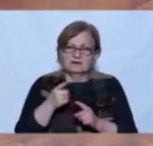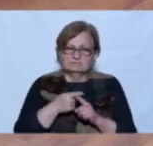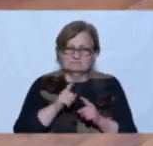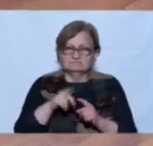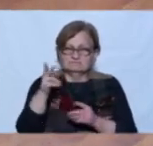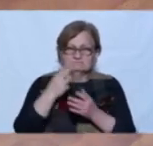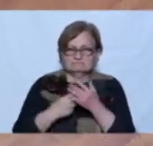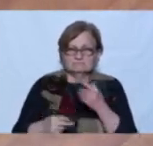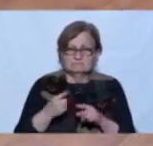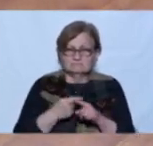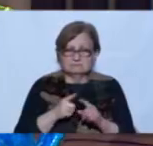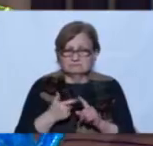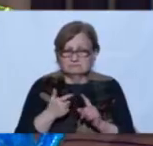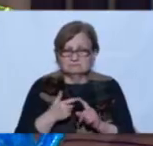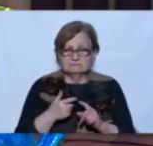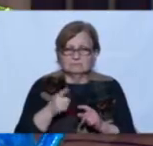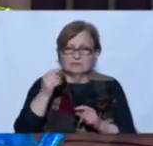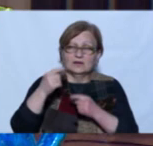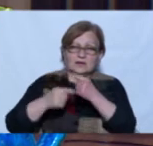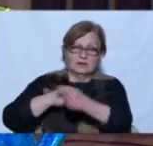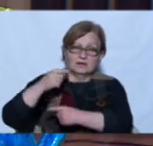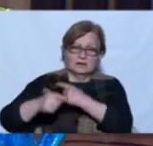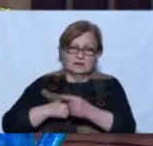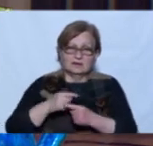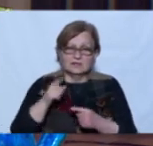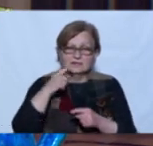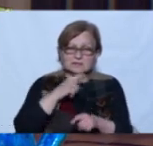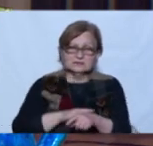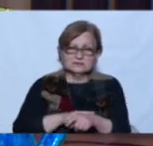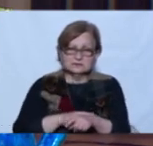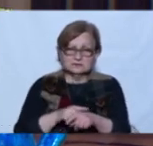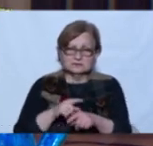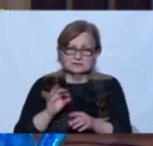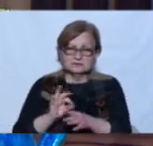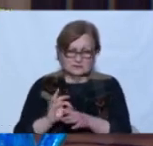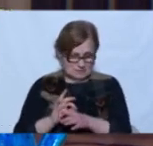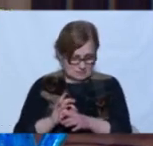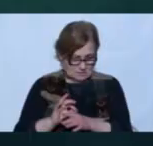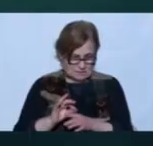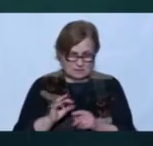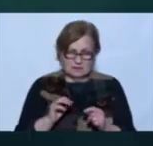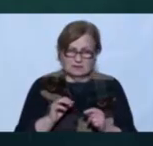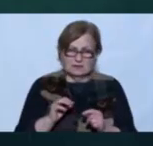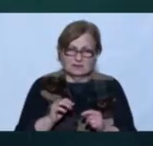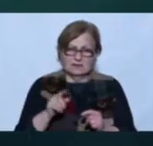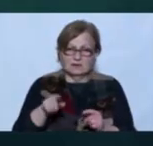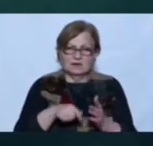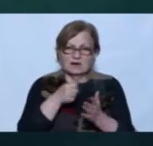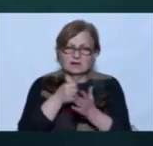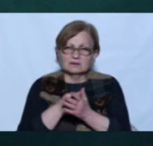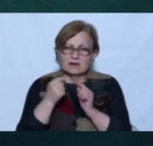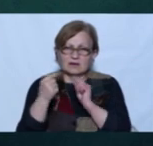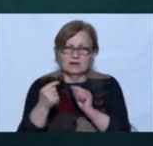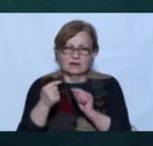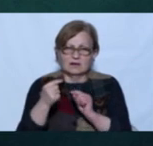ხოლო მეორე იმიტომ, რომ ჩამომავლობითი აგებულება სისხლისა და ნერვების თვისება აქამდის